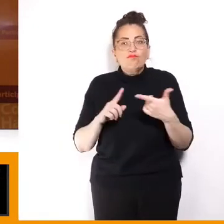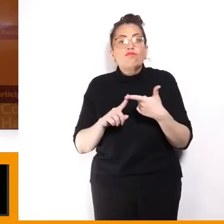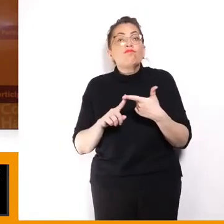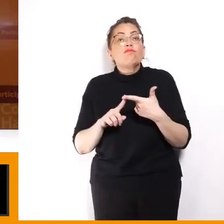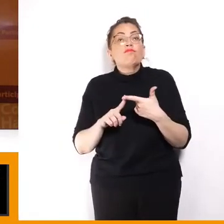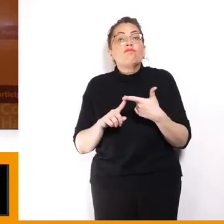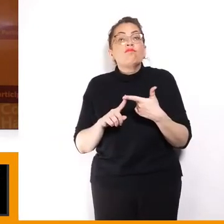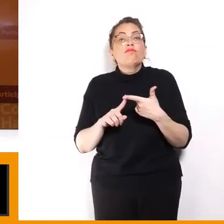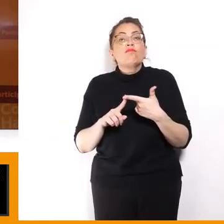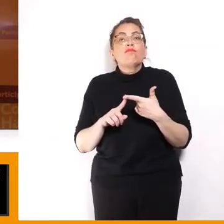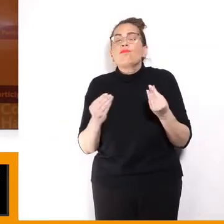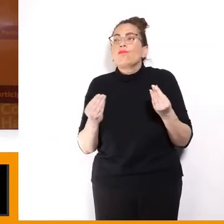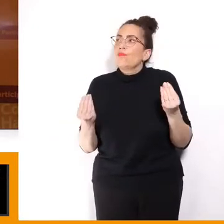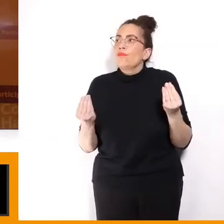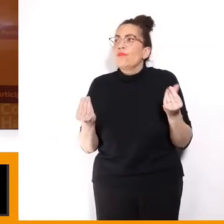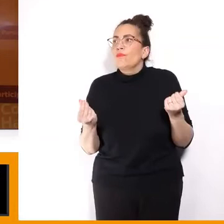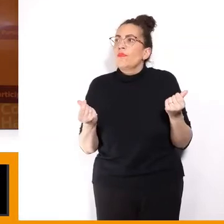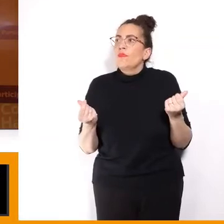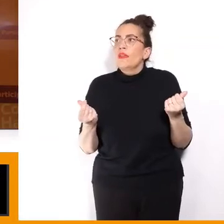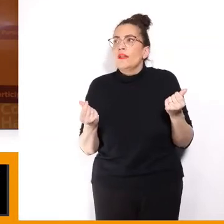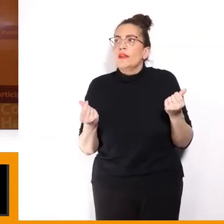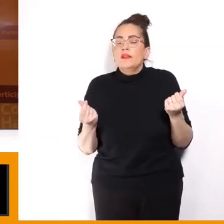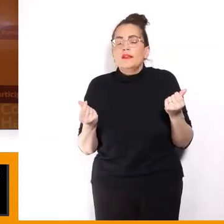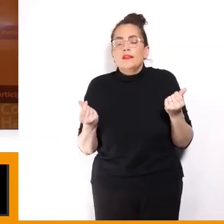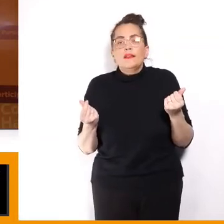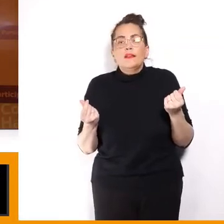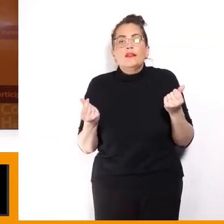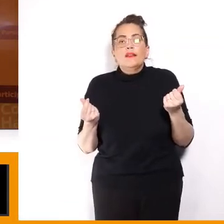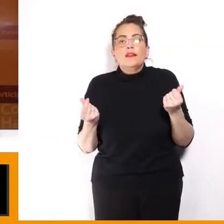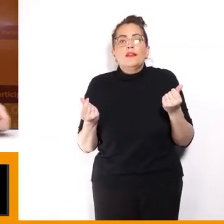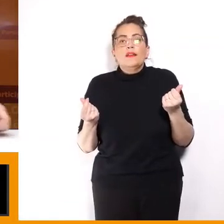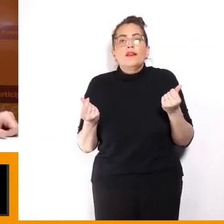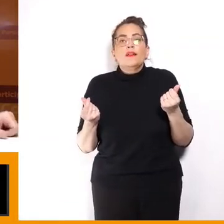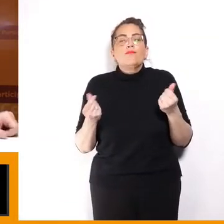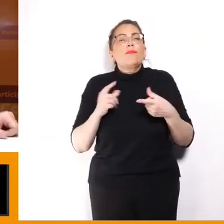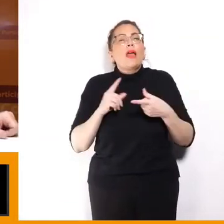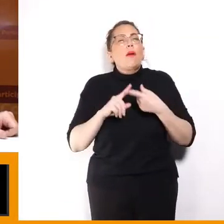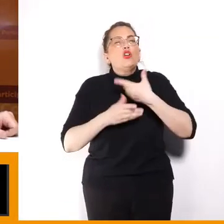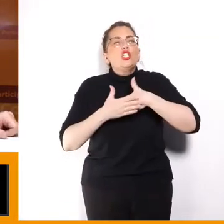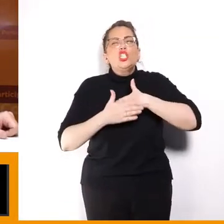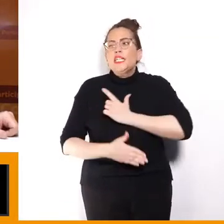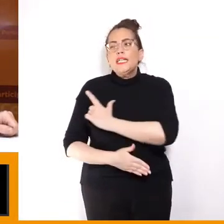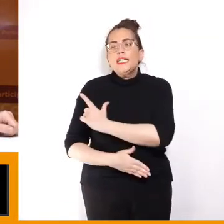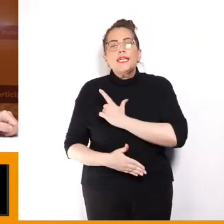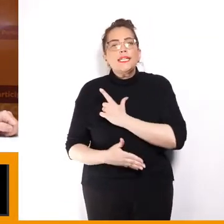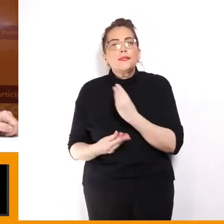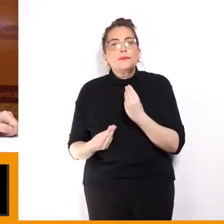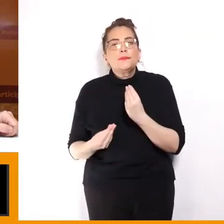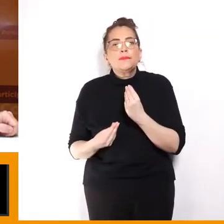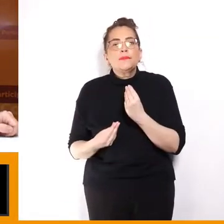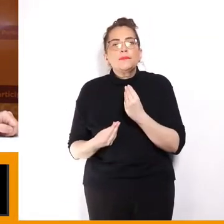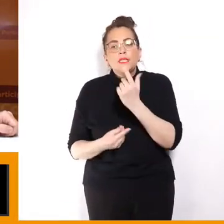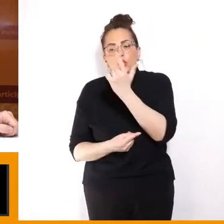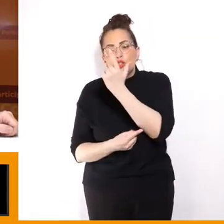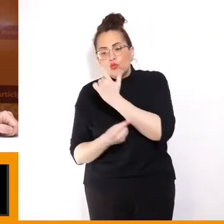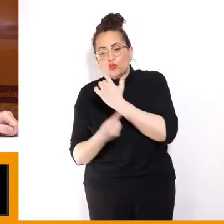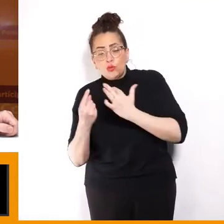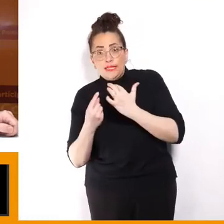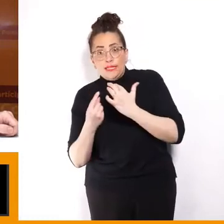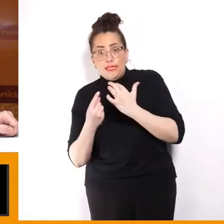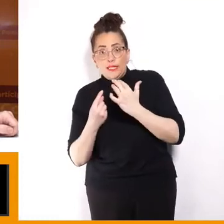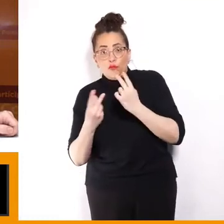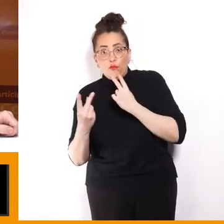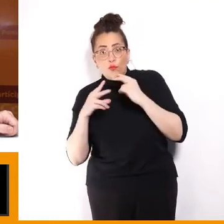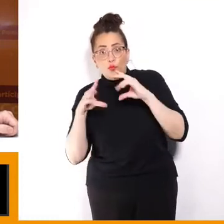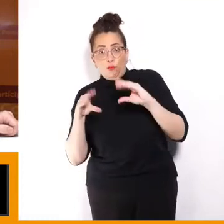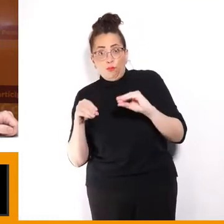notion qui, pour nous, est importante, c'est le positionnement, finalement, de la différence de notre société. Nous considérons que